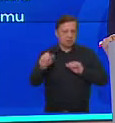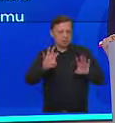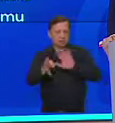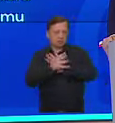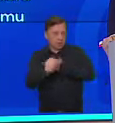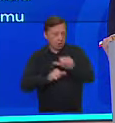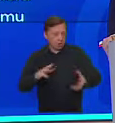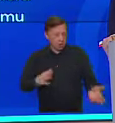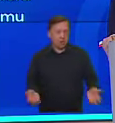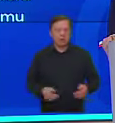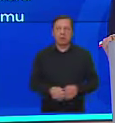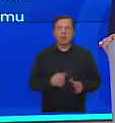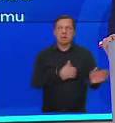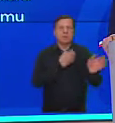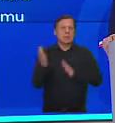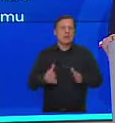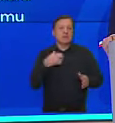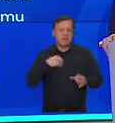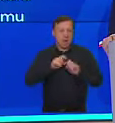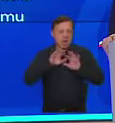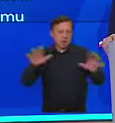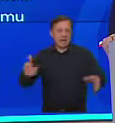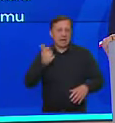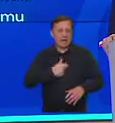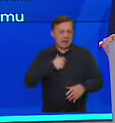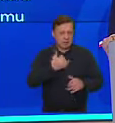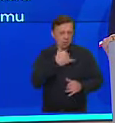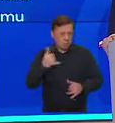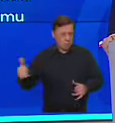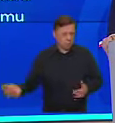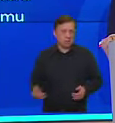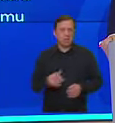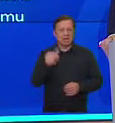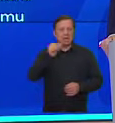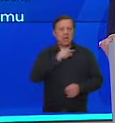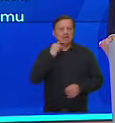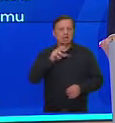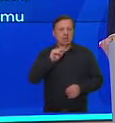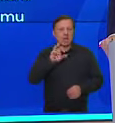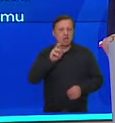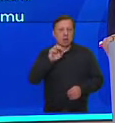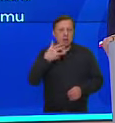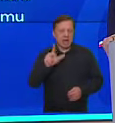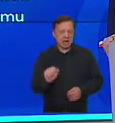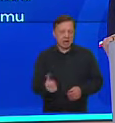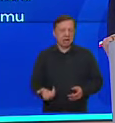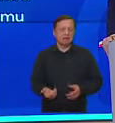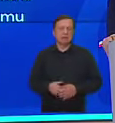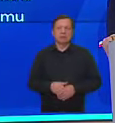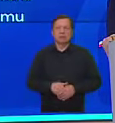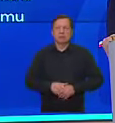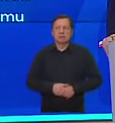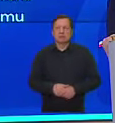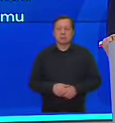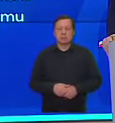jeszcze takie epidemie grypy bardzo dokuczliwej. Była czerwonka, ale właściwie działo się to